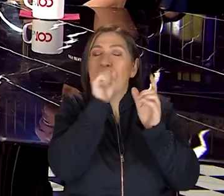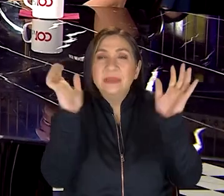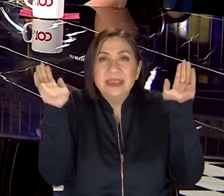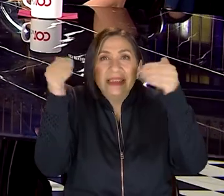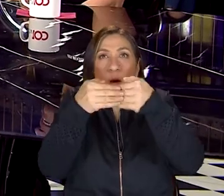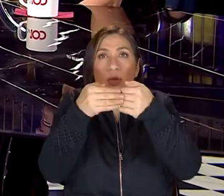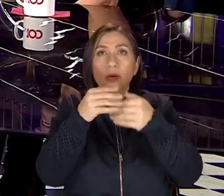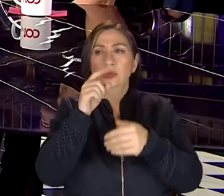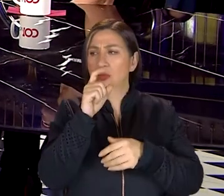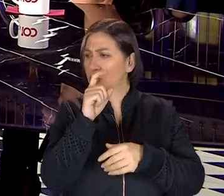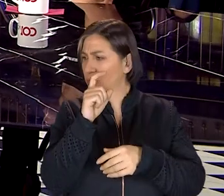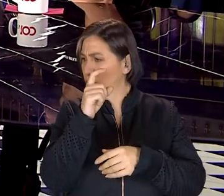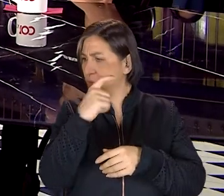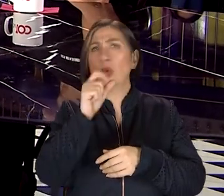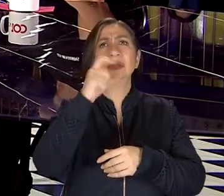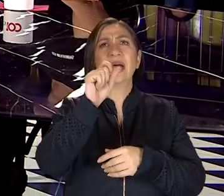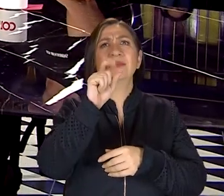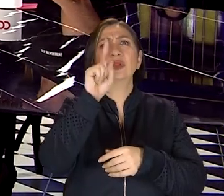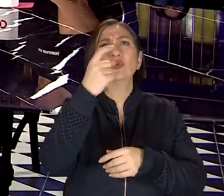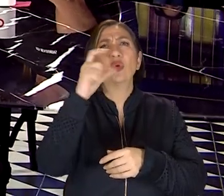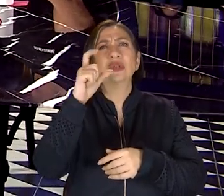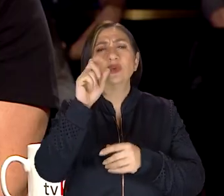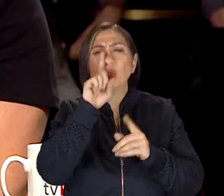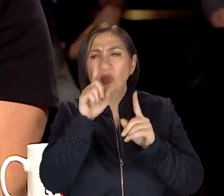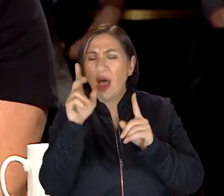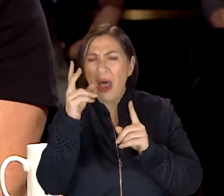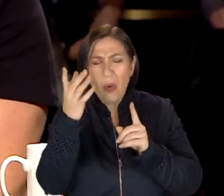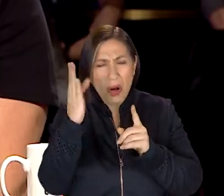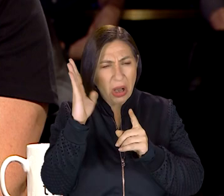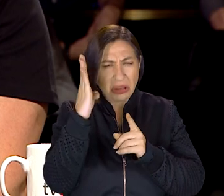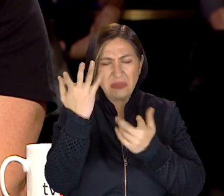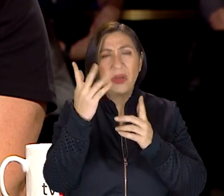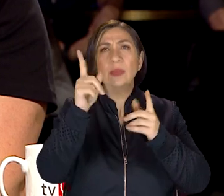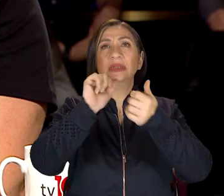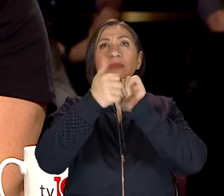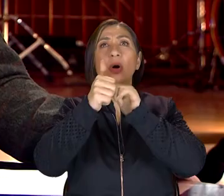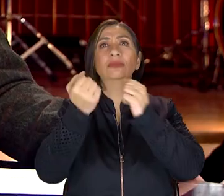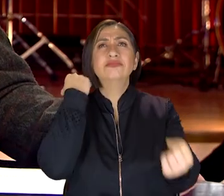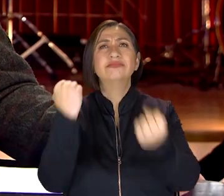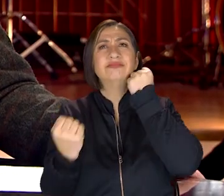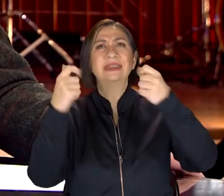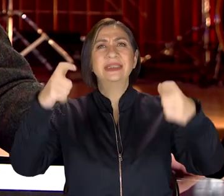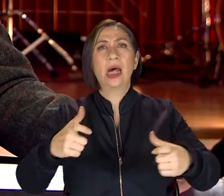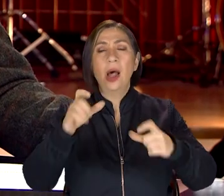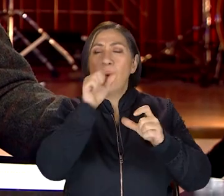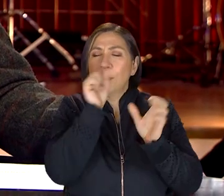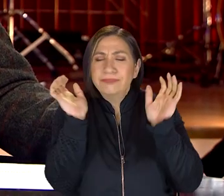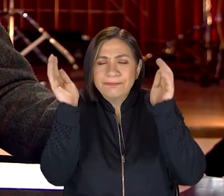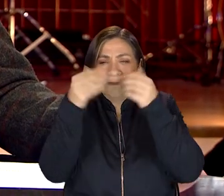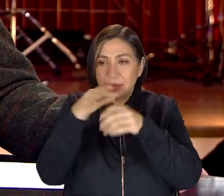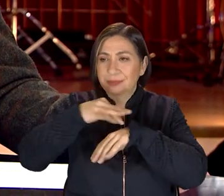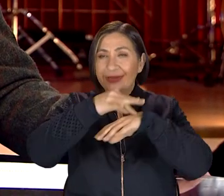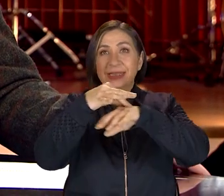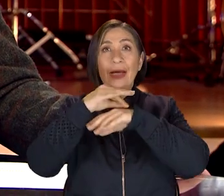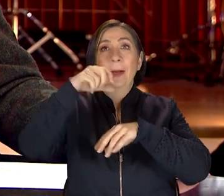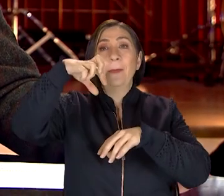kaç 90'ların sonuna doğruydum. Bir şeyde neydi o spor salonu vardı. Onun saunasına filan sen beni